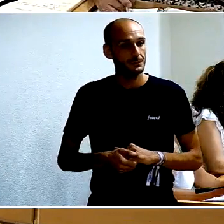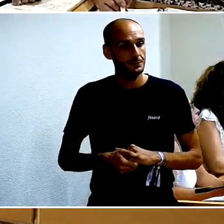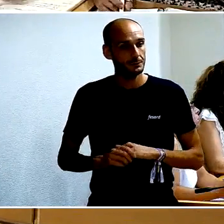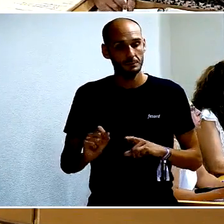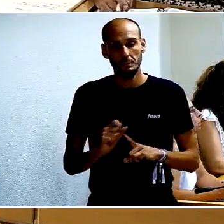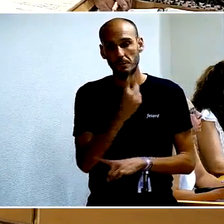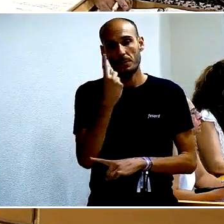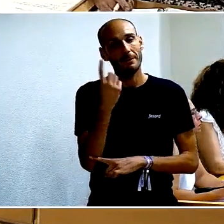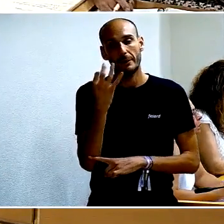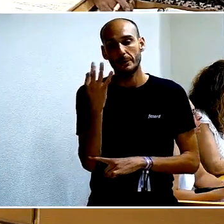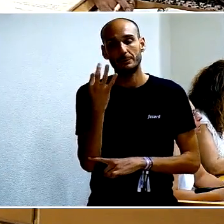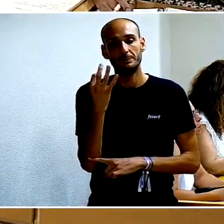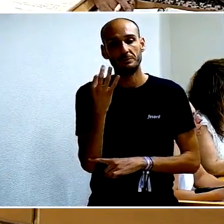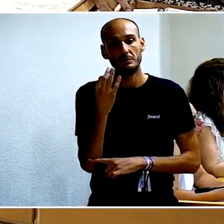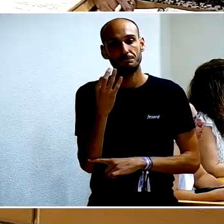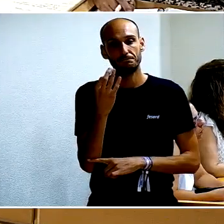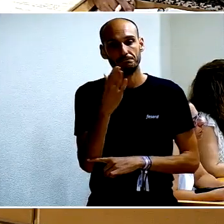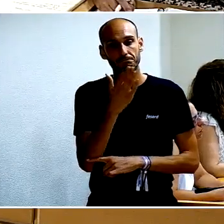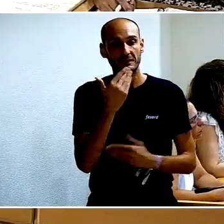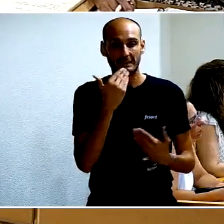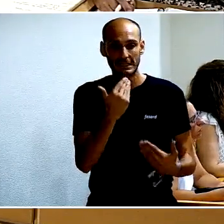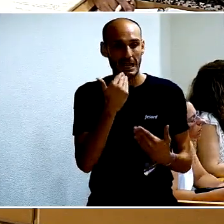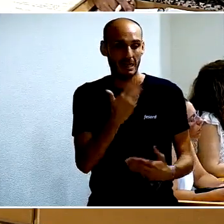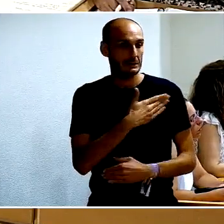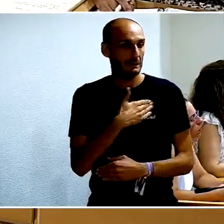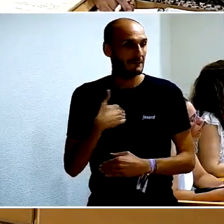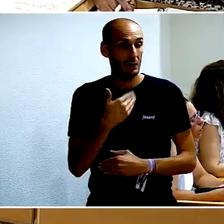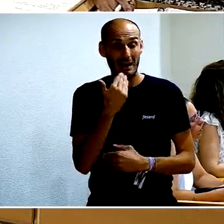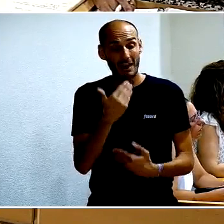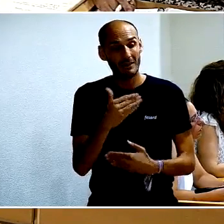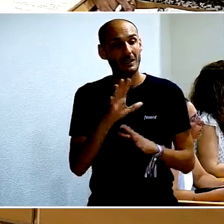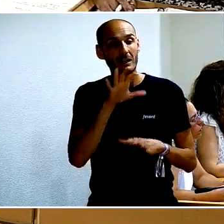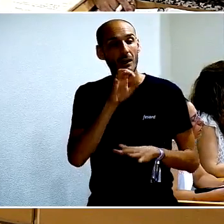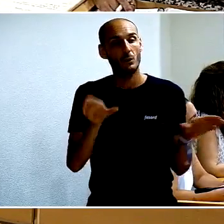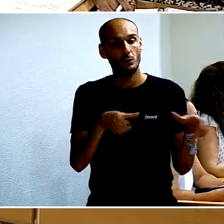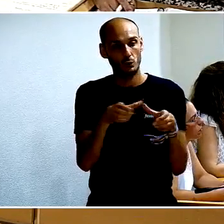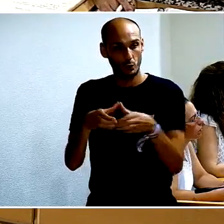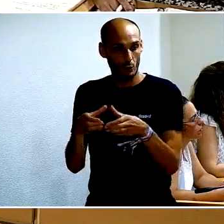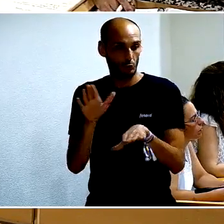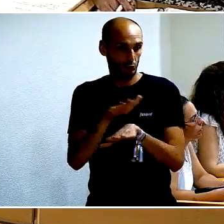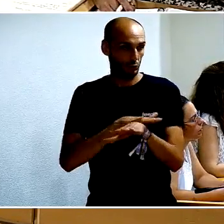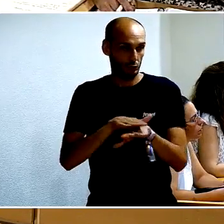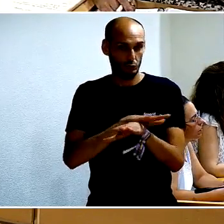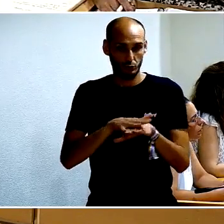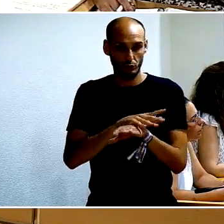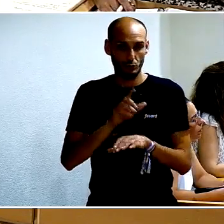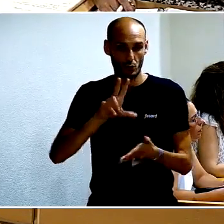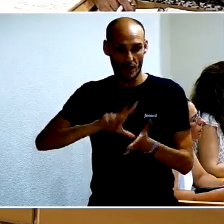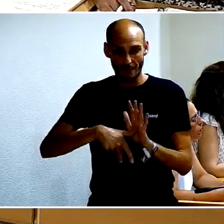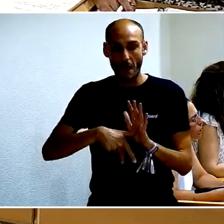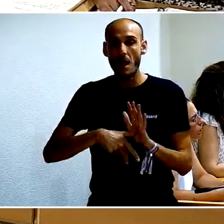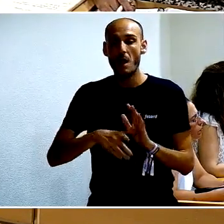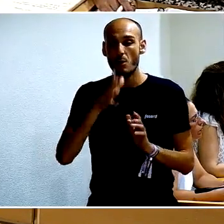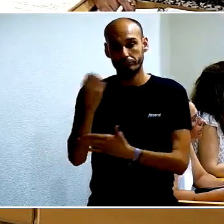Primer de tot és que vull agrair a tots els grups de la Corporació Municipal el recolzament que ens